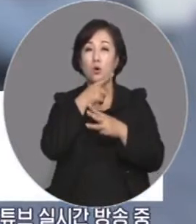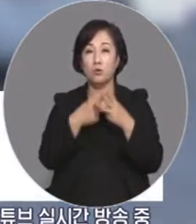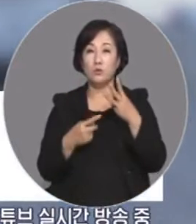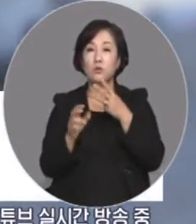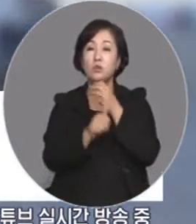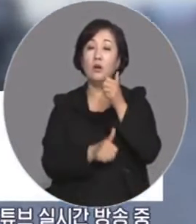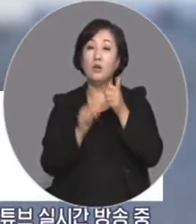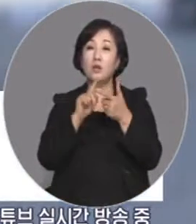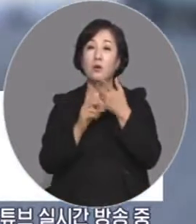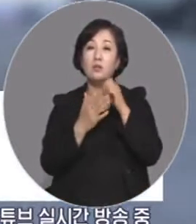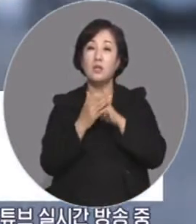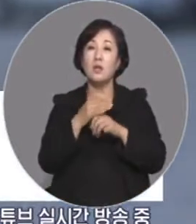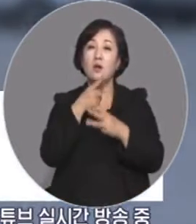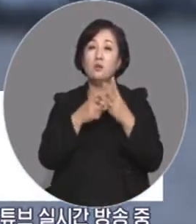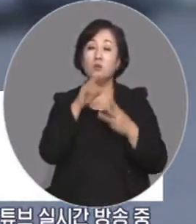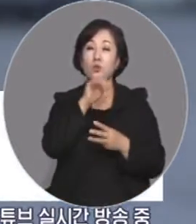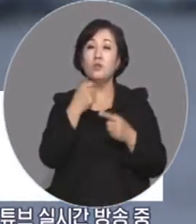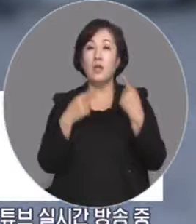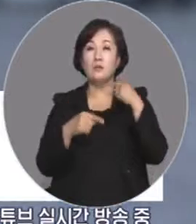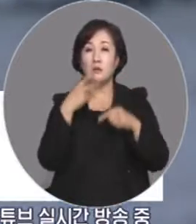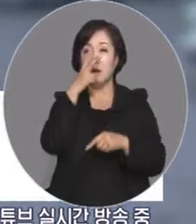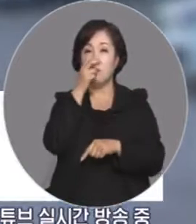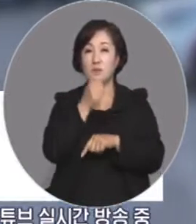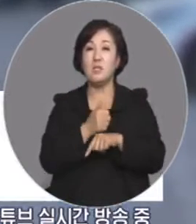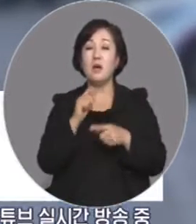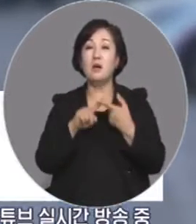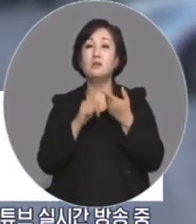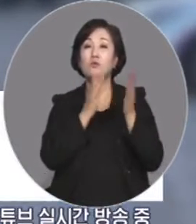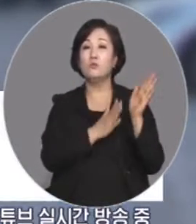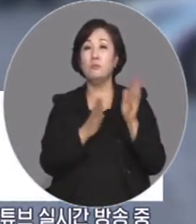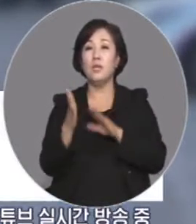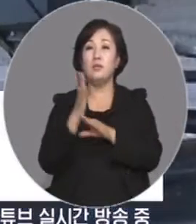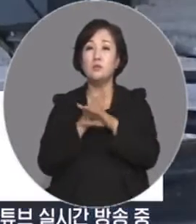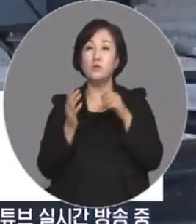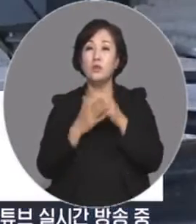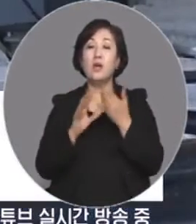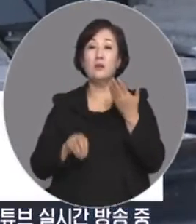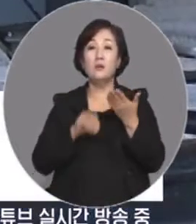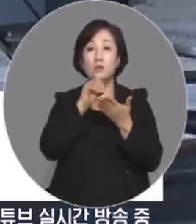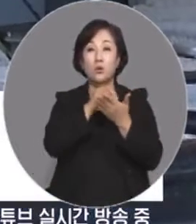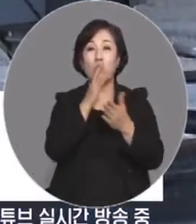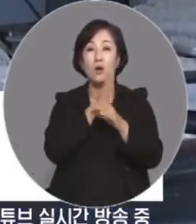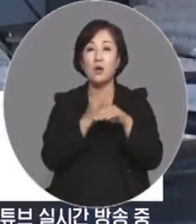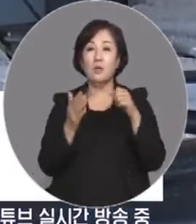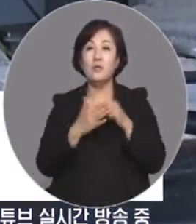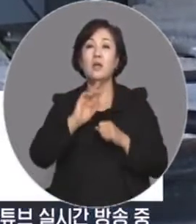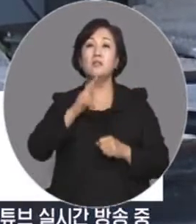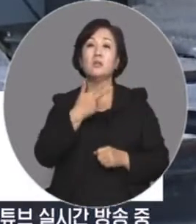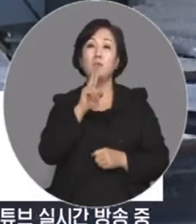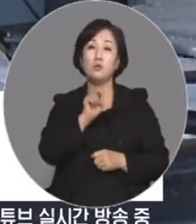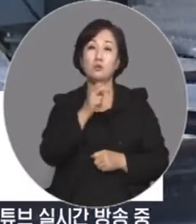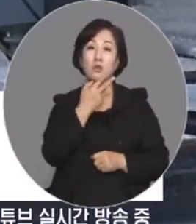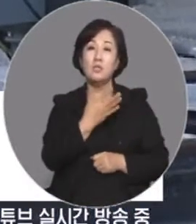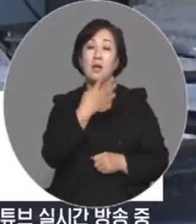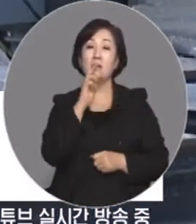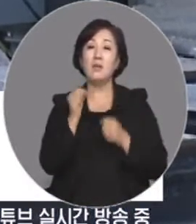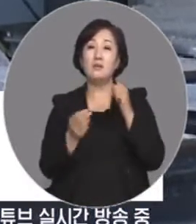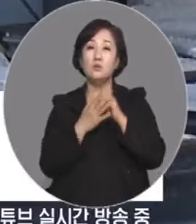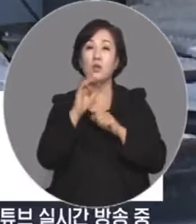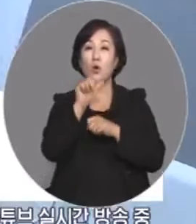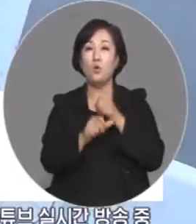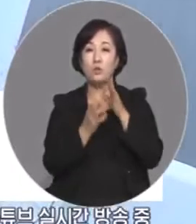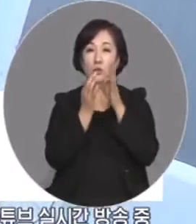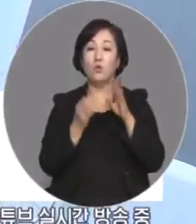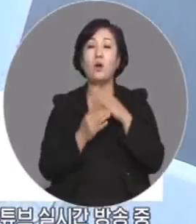의원은 울주군에 대한 행정사무감사에서 현재 울산에 등록된 캠핑카는 700 숨을 제대로 5년